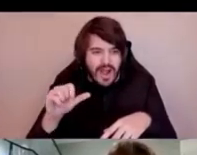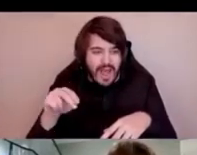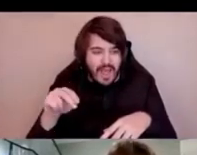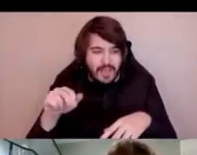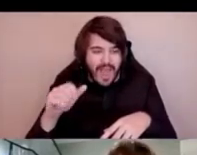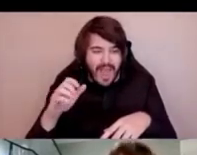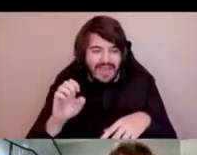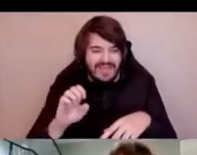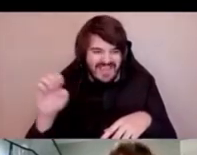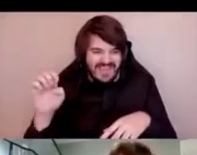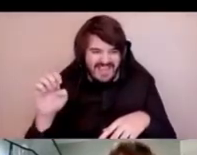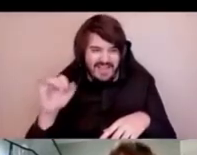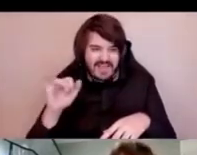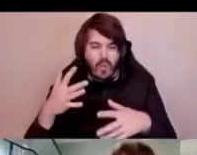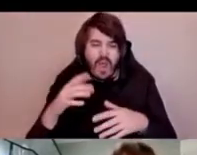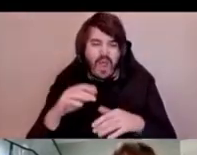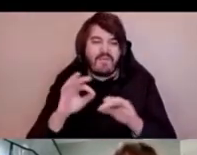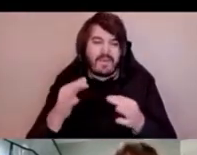tomates,